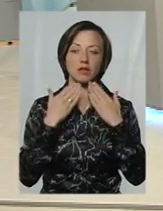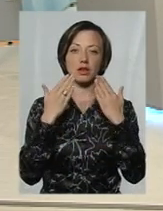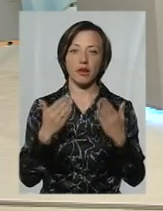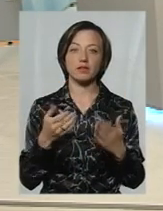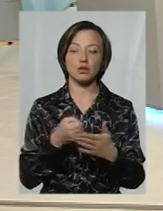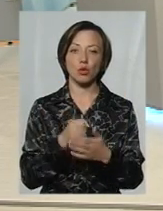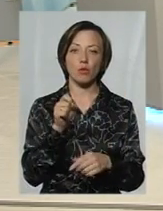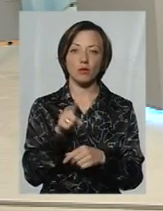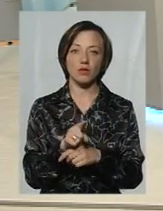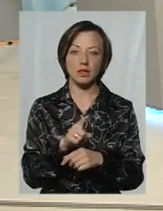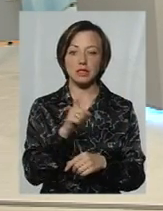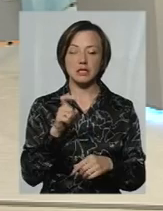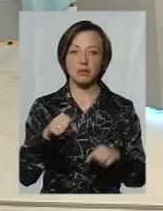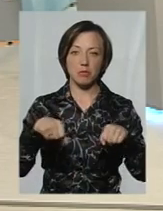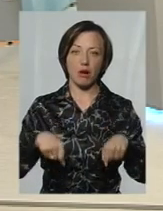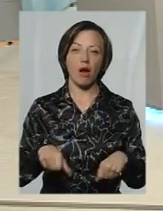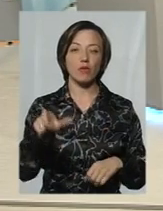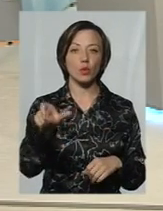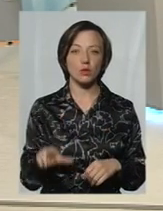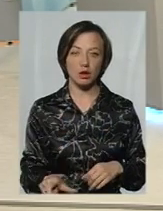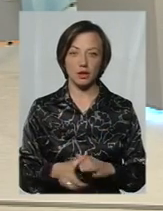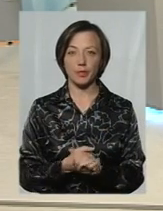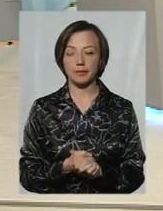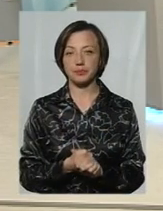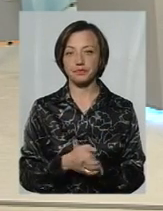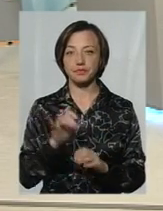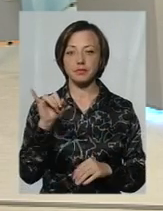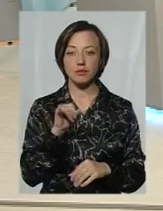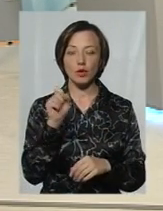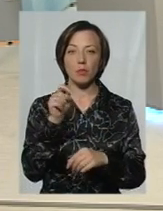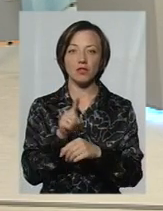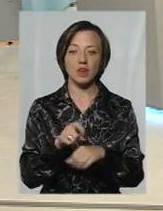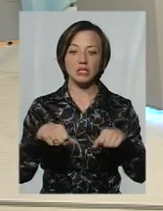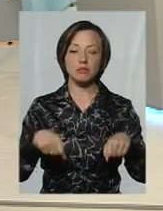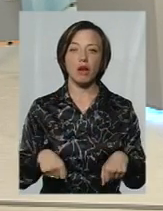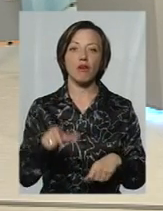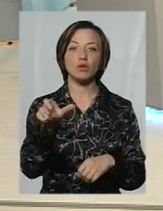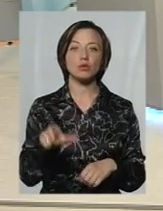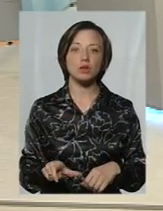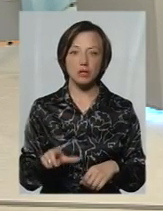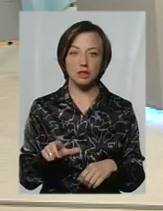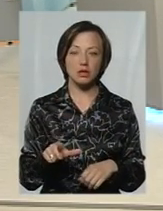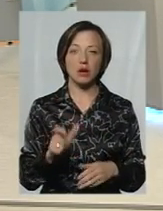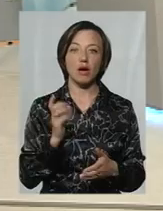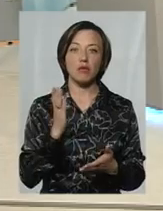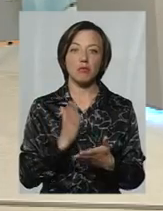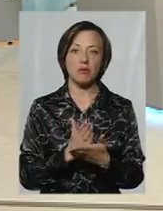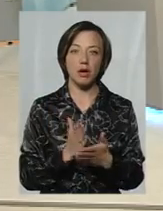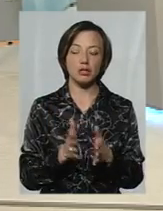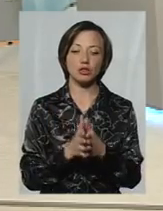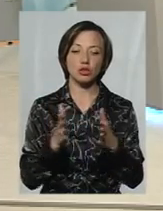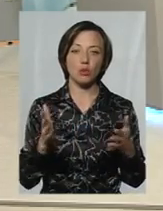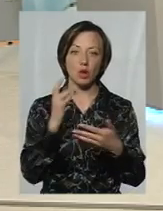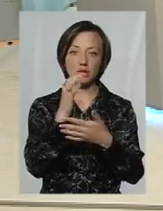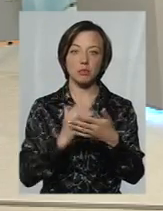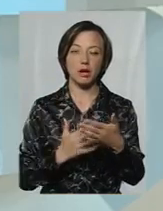до уповноваженого з прав людини. І уповноважений з прав людини має досить широкий